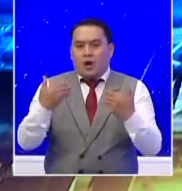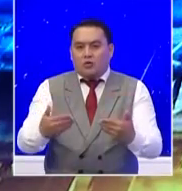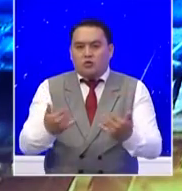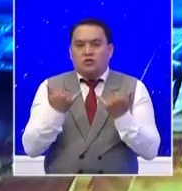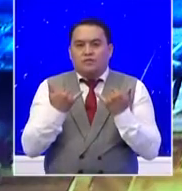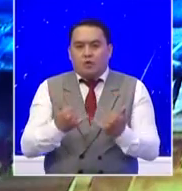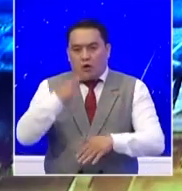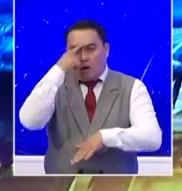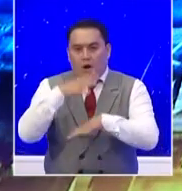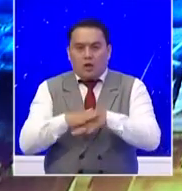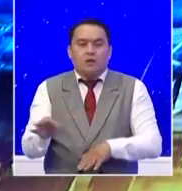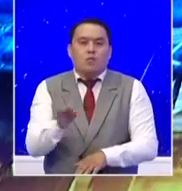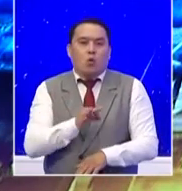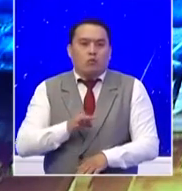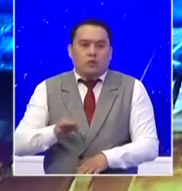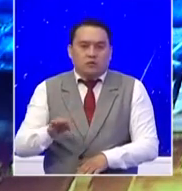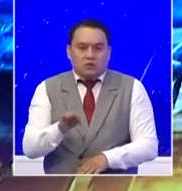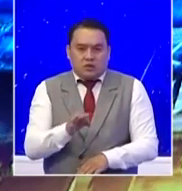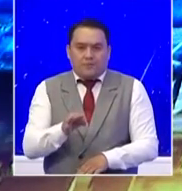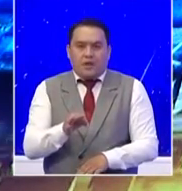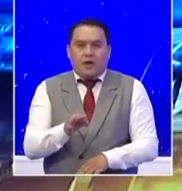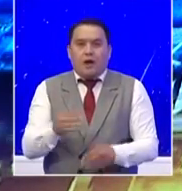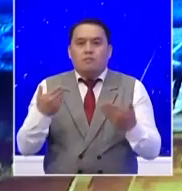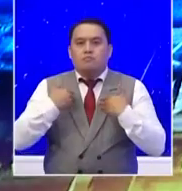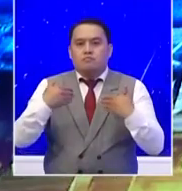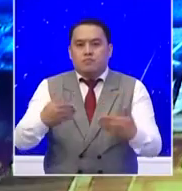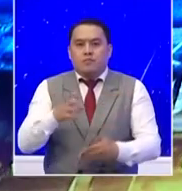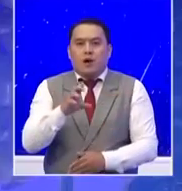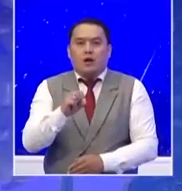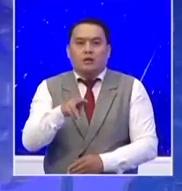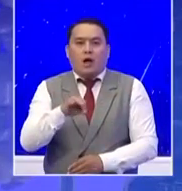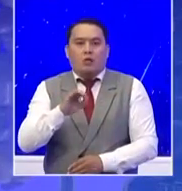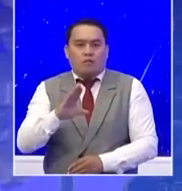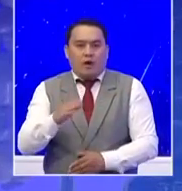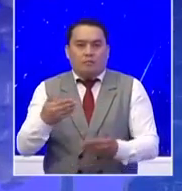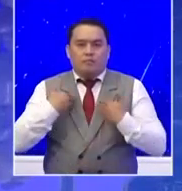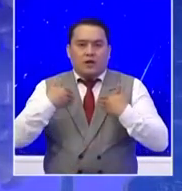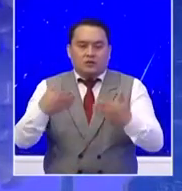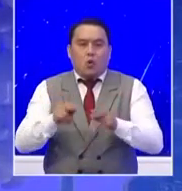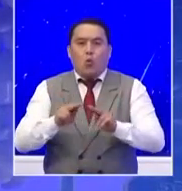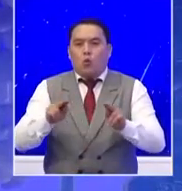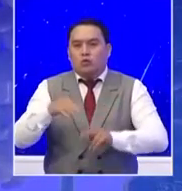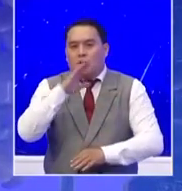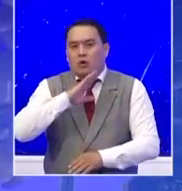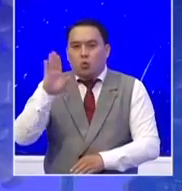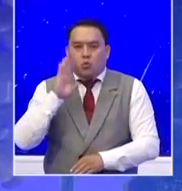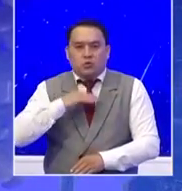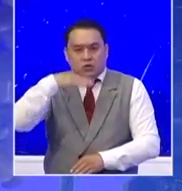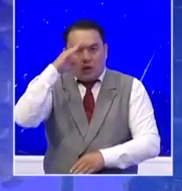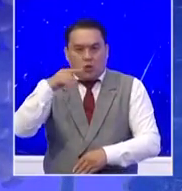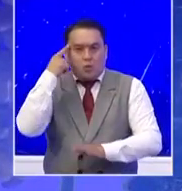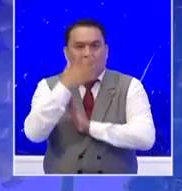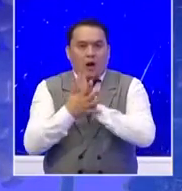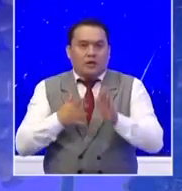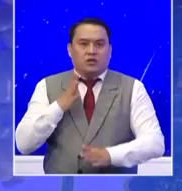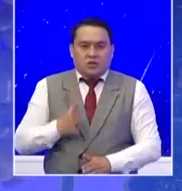выпускникам выразил сегодня и аким Алматинской области. В своем поздравлении Амандык Баталов поблагодарил педагогов, родителей и учеников за понимание